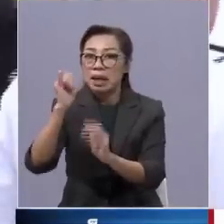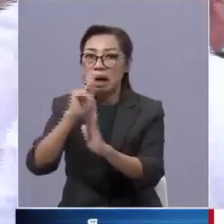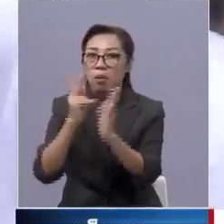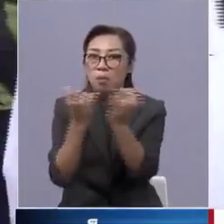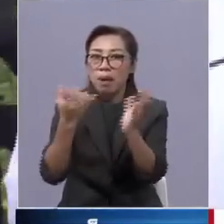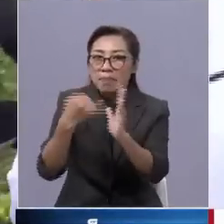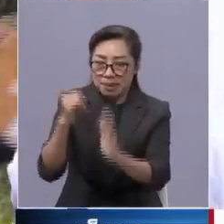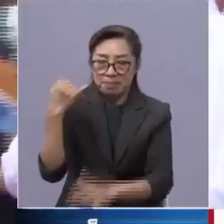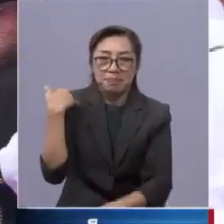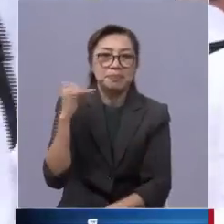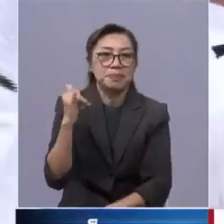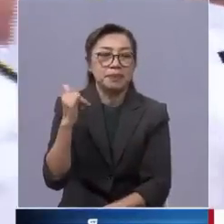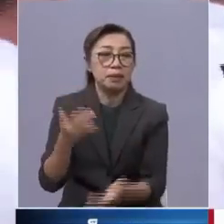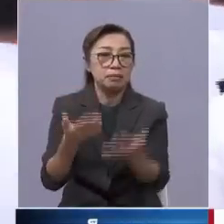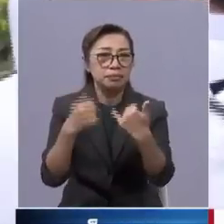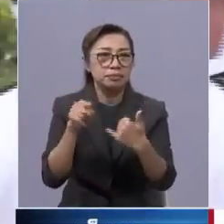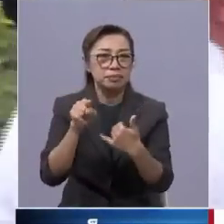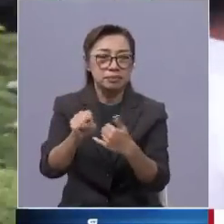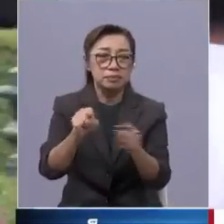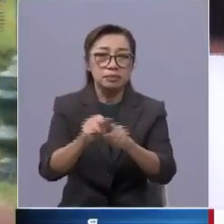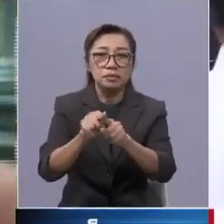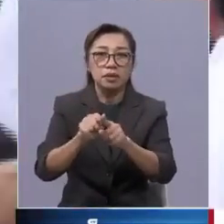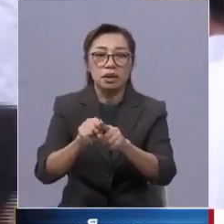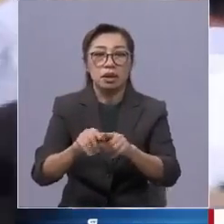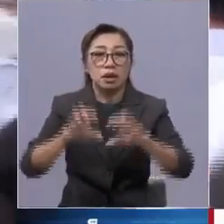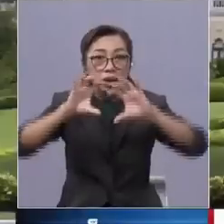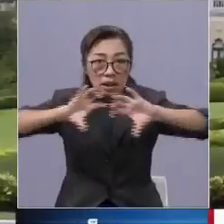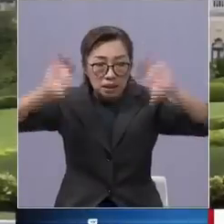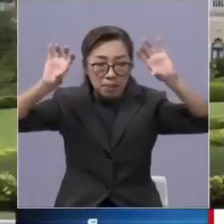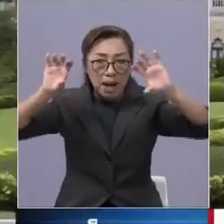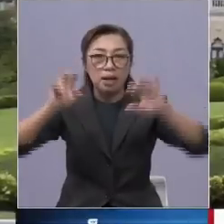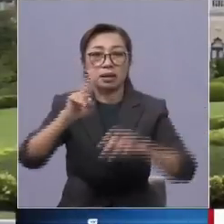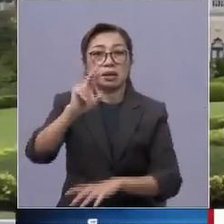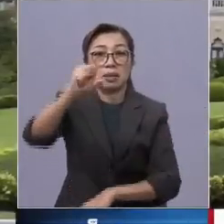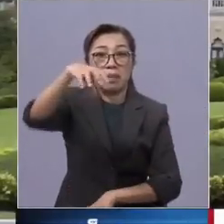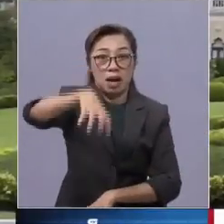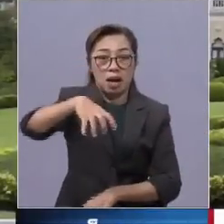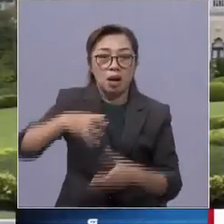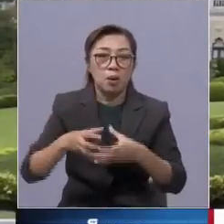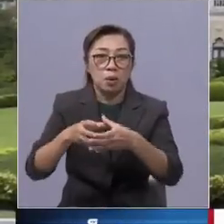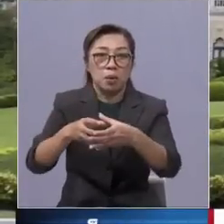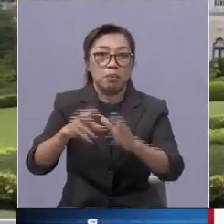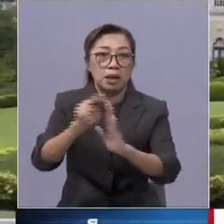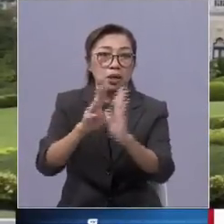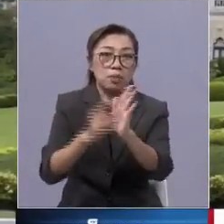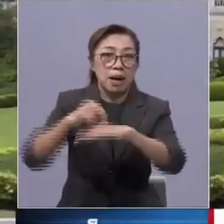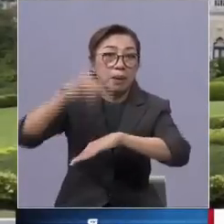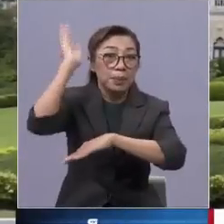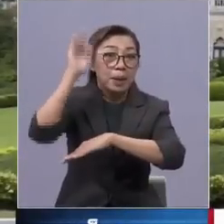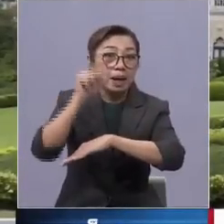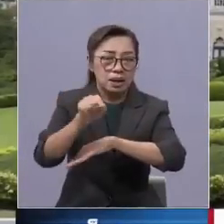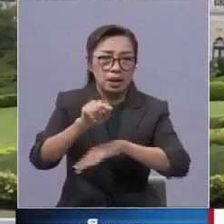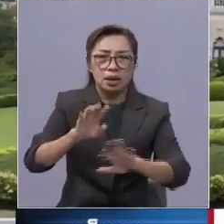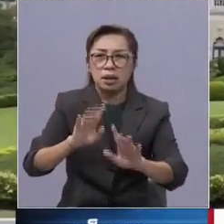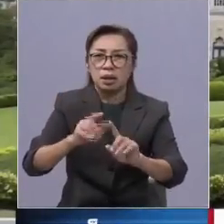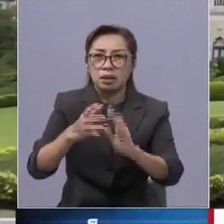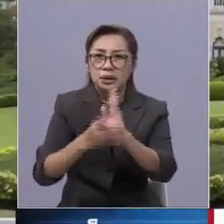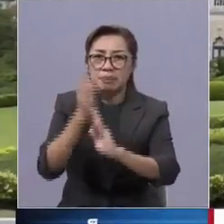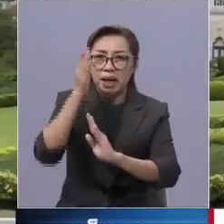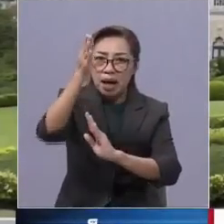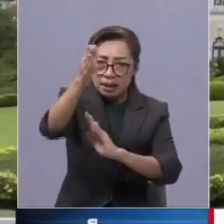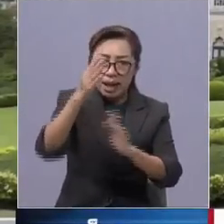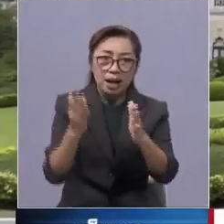ะครับทีนี้การแถลงนโยบายรัฐบาลต่อรัฐสภาที่คาดหมายกันว่าน่าจะเกิดขึ้นในช่วงต้นสัปด